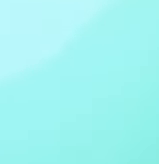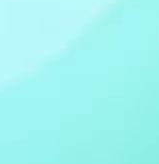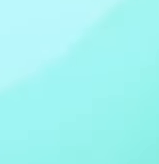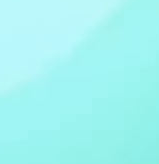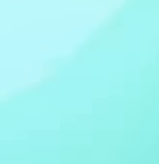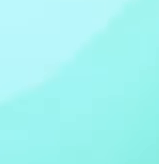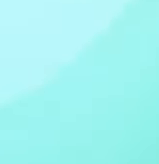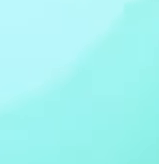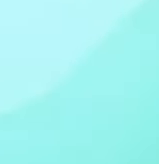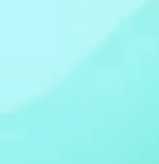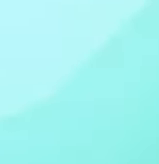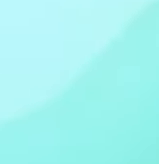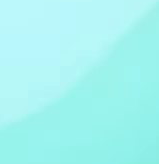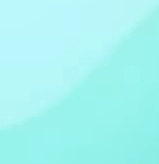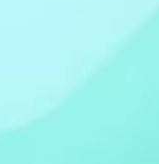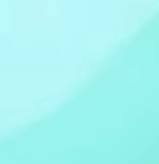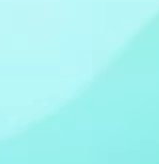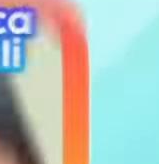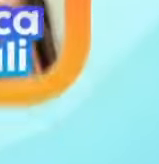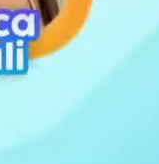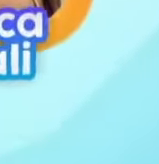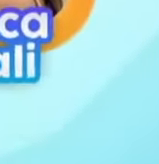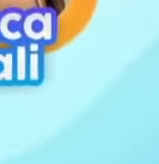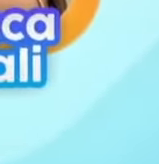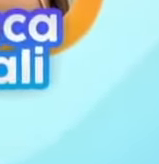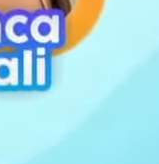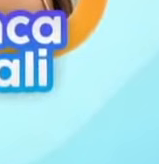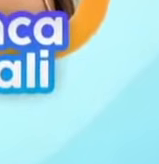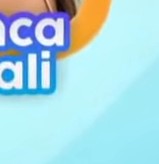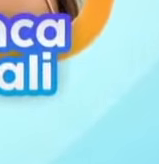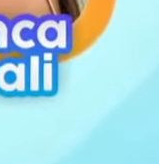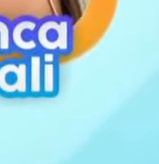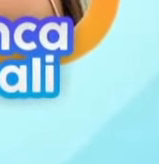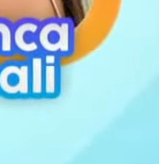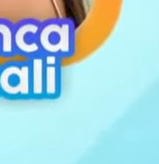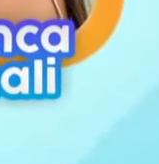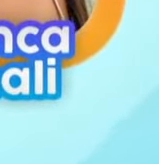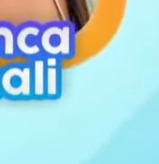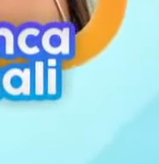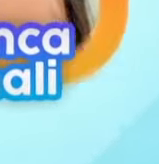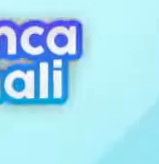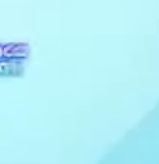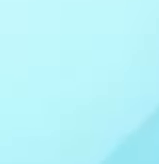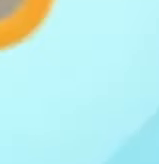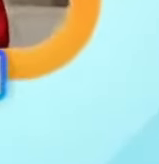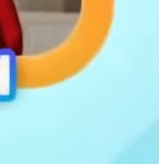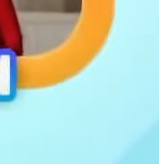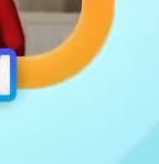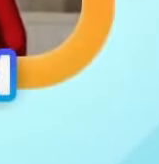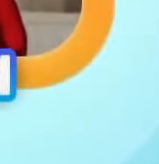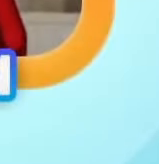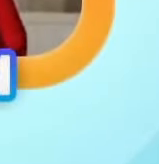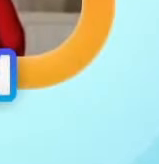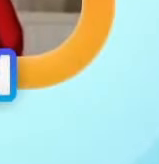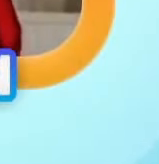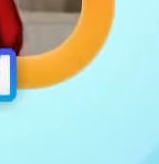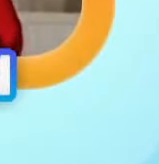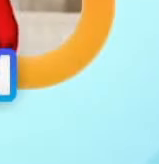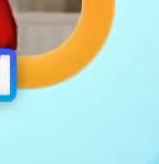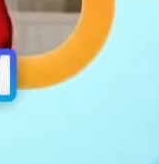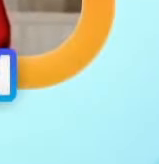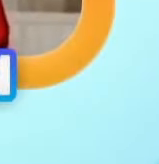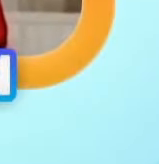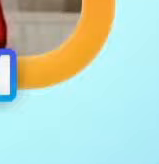Bakunado ka na ba? Flex mo na! Like your favorite Kapuso Artist Center stars. Para kanino ako